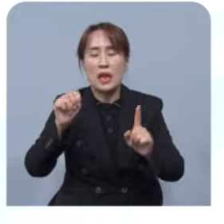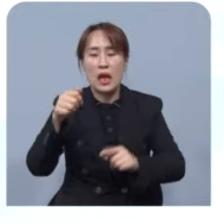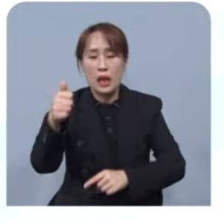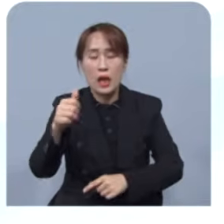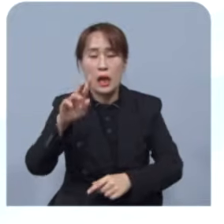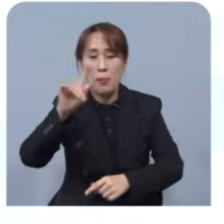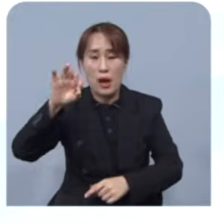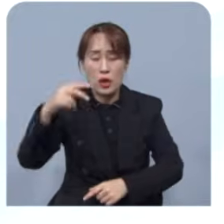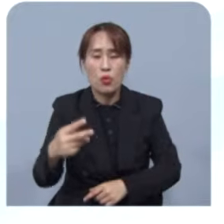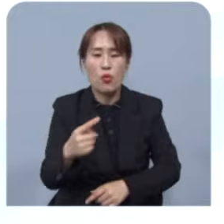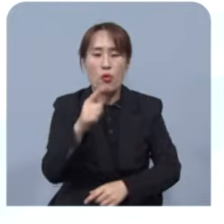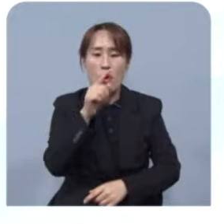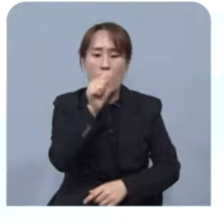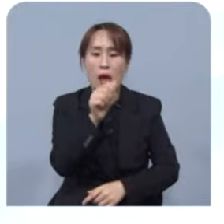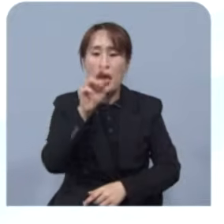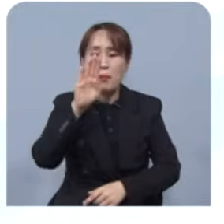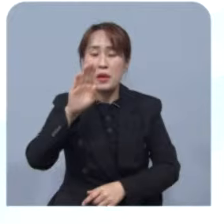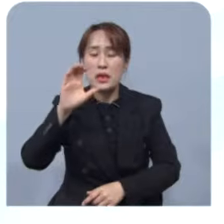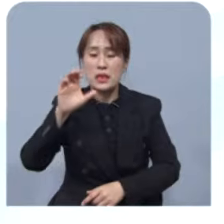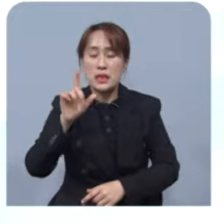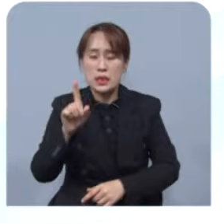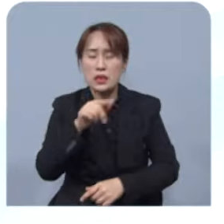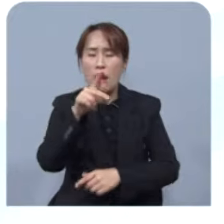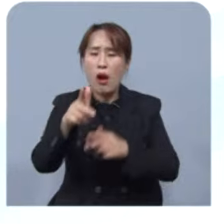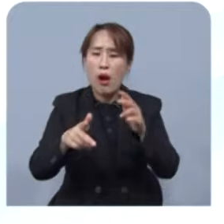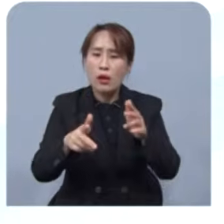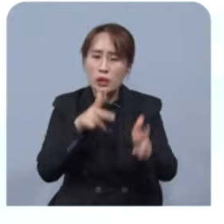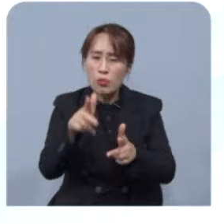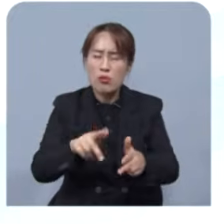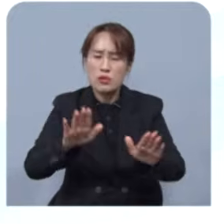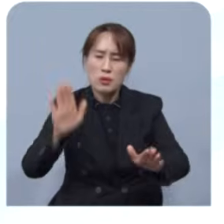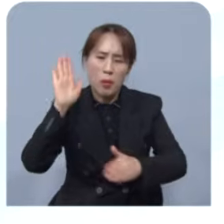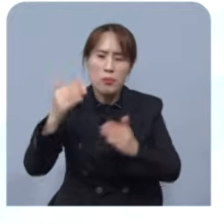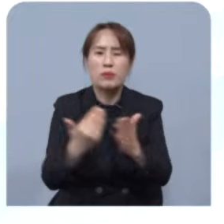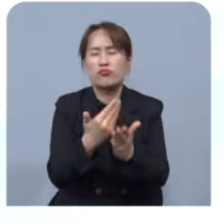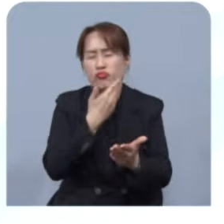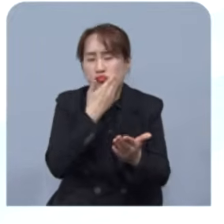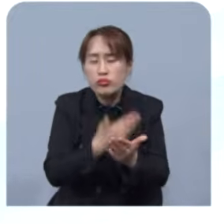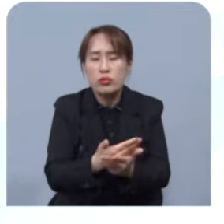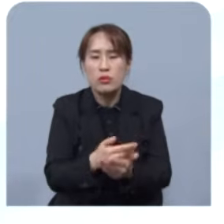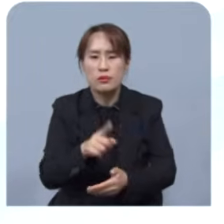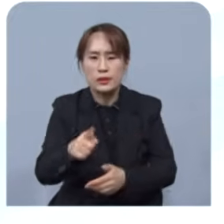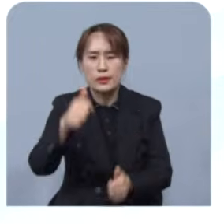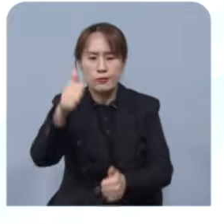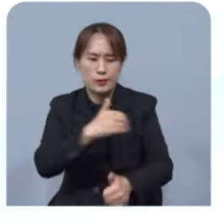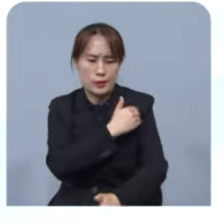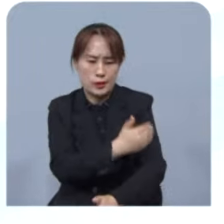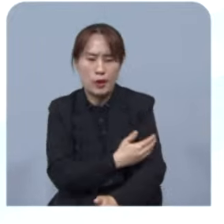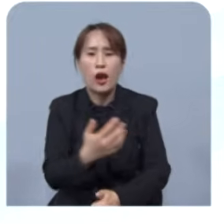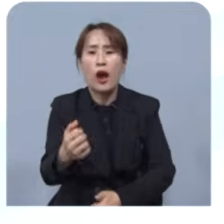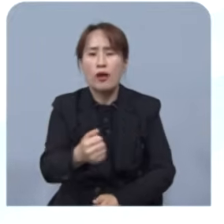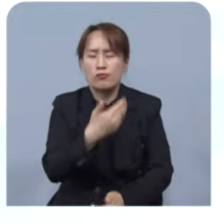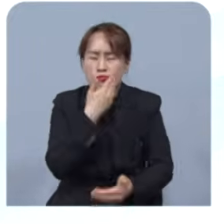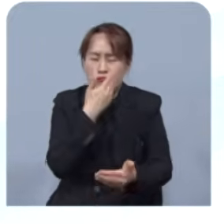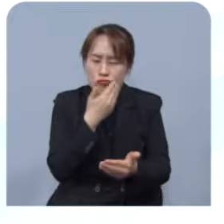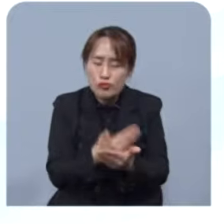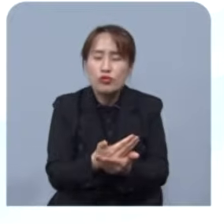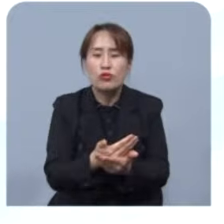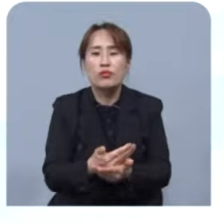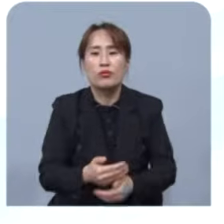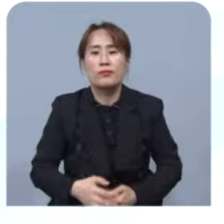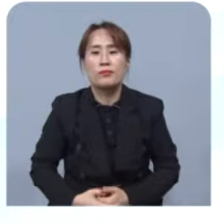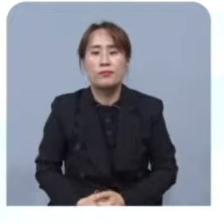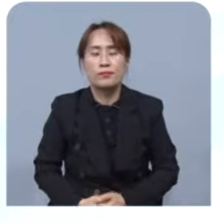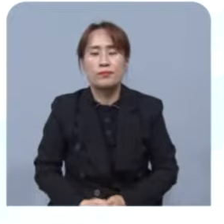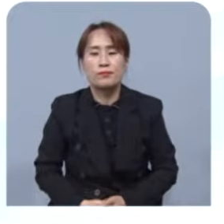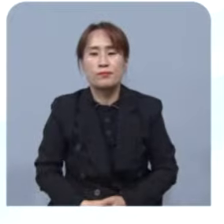D 산업은 앞으로 펼쳐질 AI 시대에 꼭 필요하고 압도적인 경쟁력이 있어야 하는 핵심 소재 부품이기도